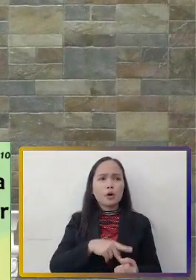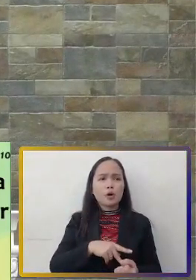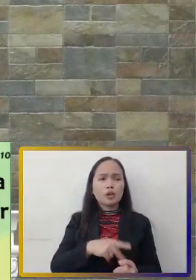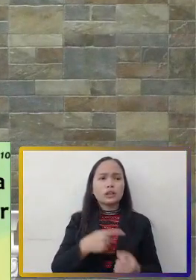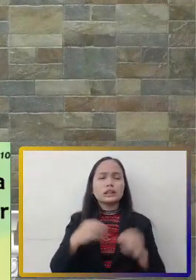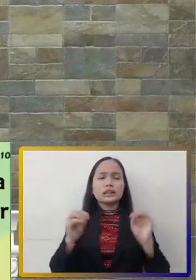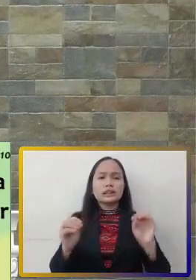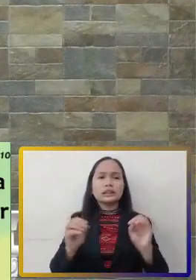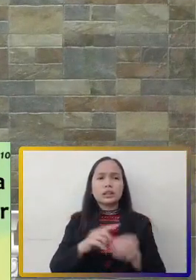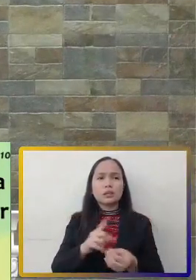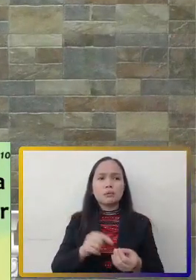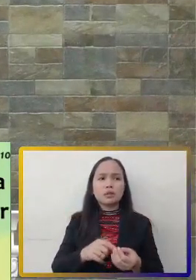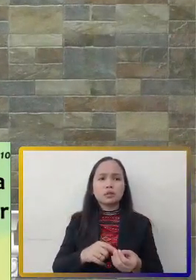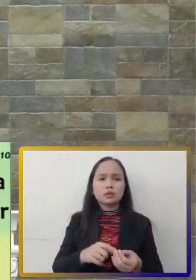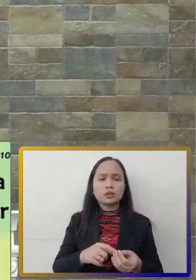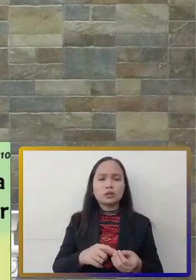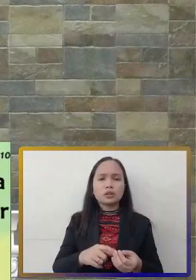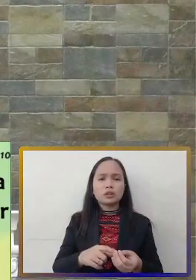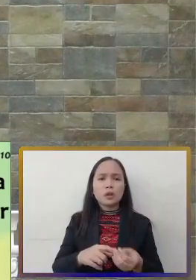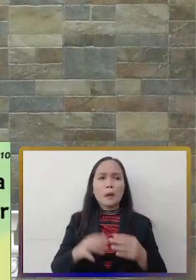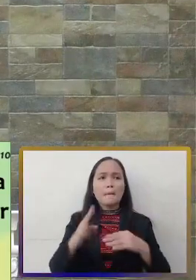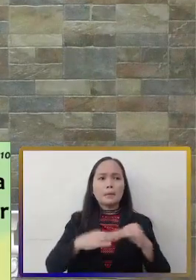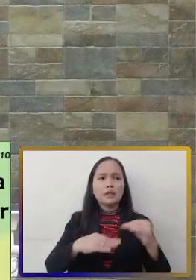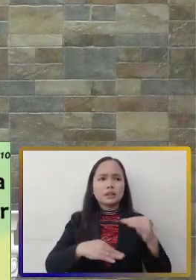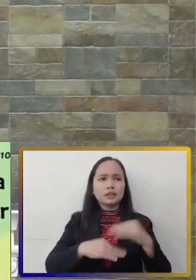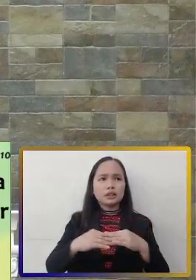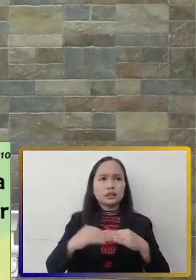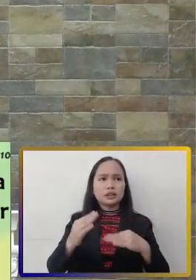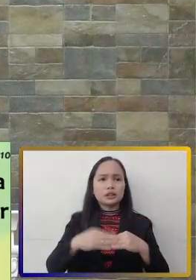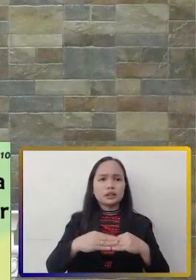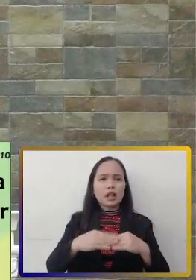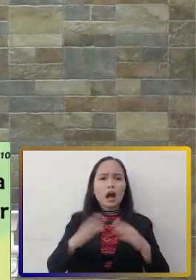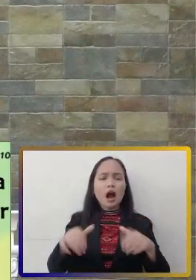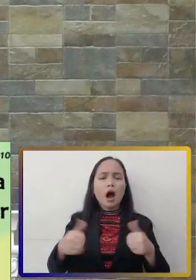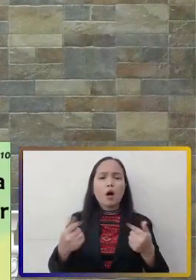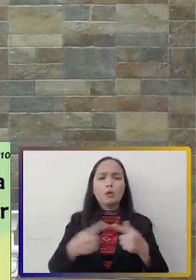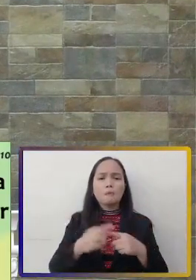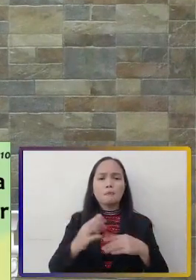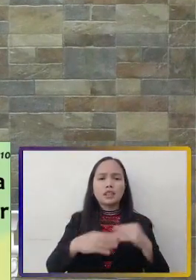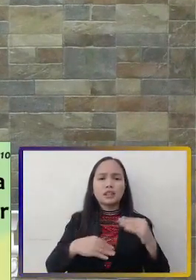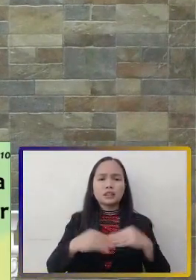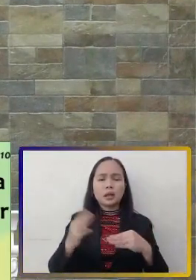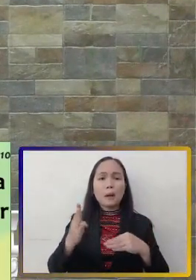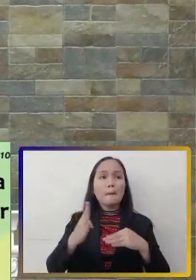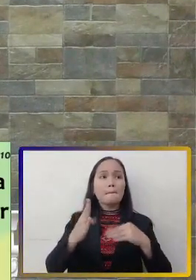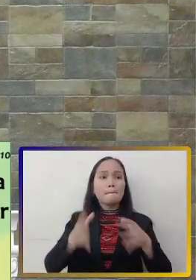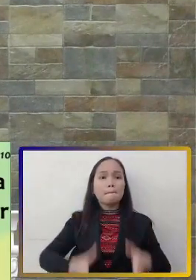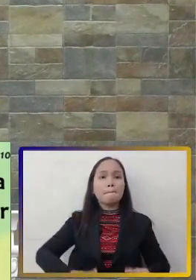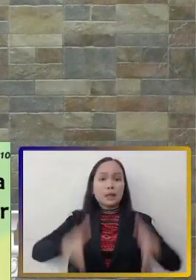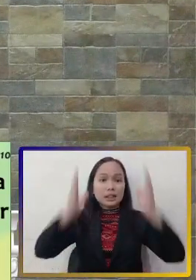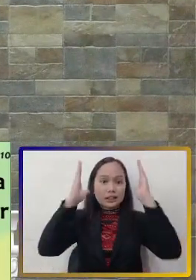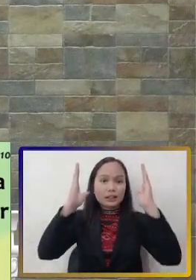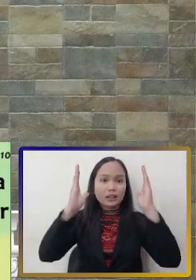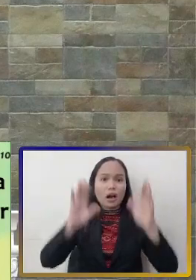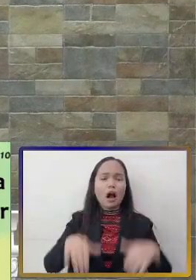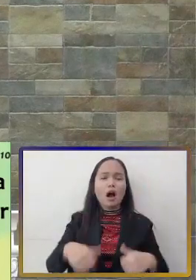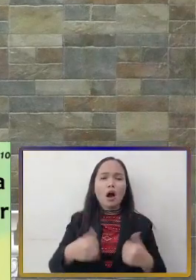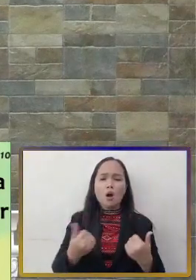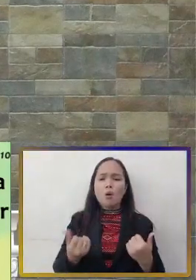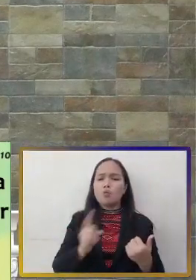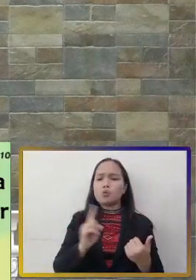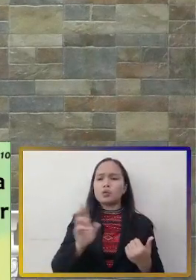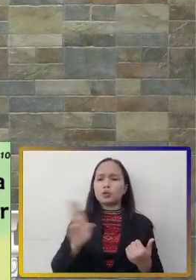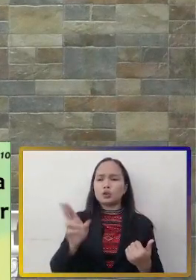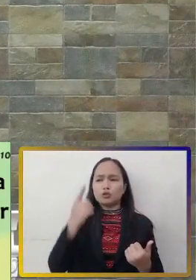for us on how to build the building. Or what you are going to build in that foundation.